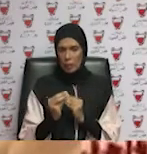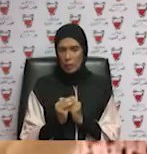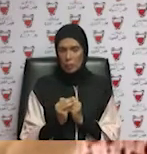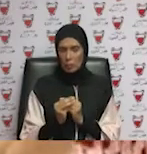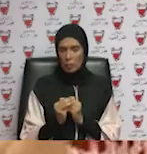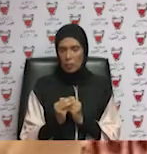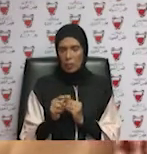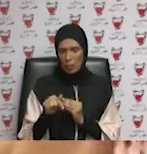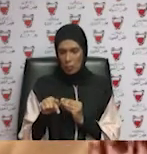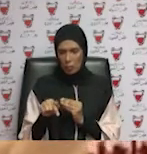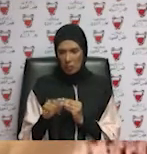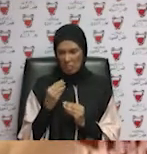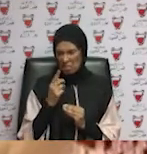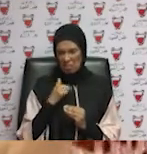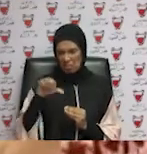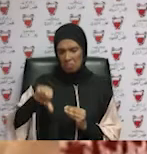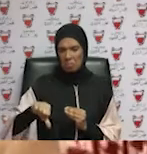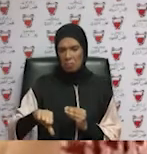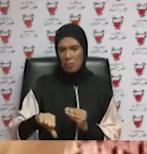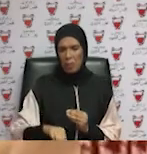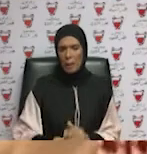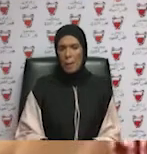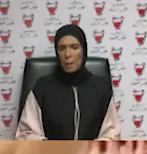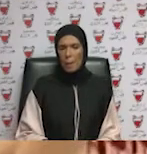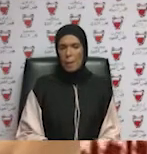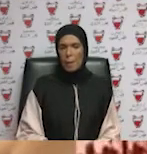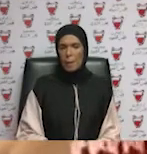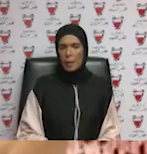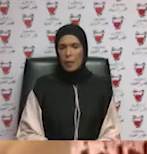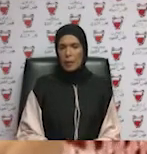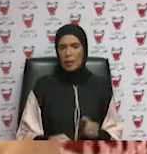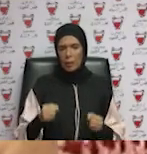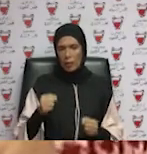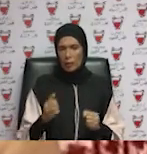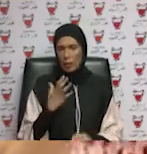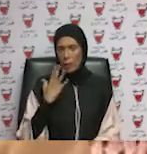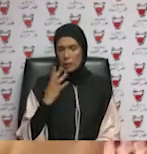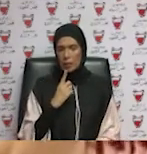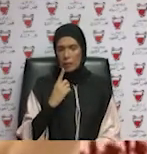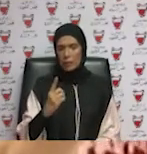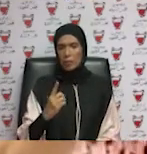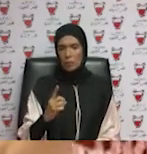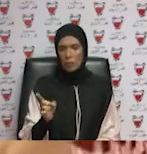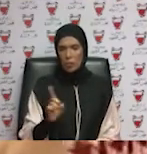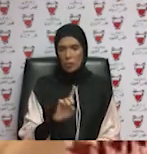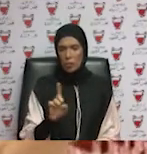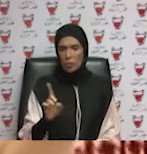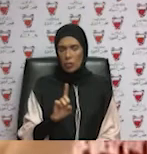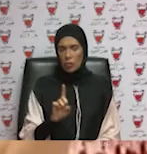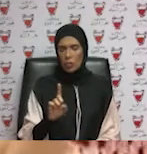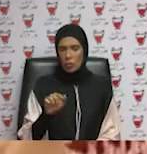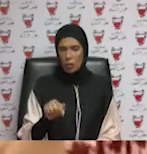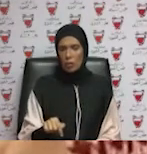هذه معمول في يعني إدارة المرور والترخيص. السيارة الجديدة 5 سنوات لا تحضر للمرور